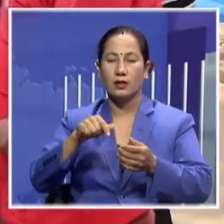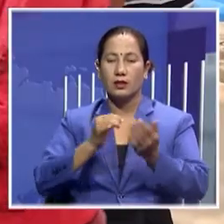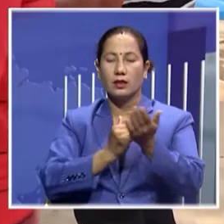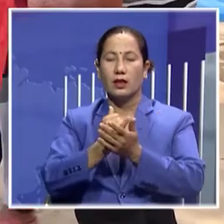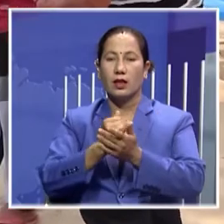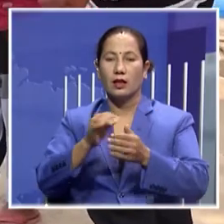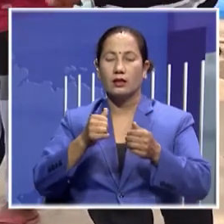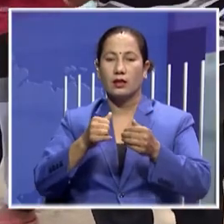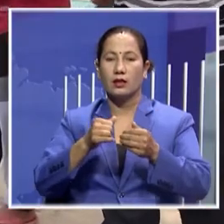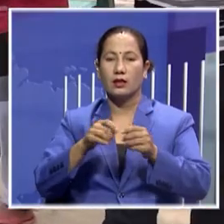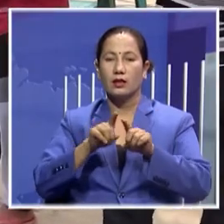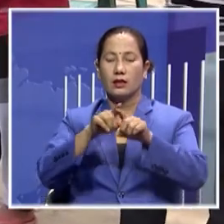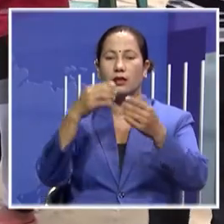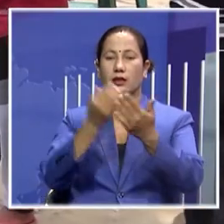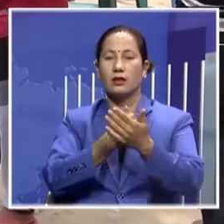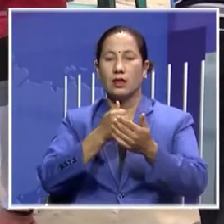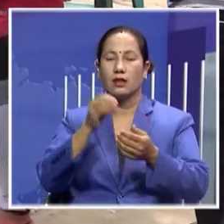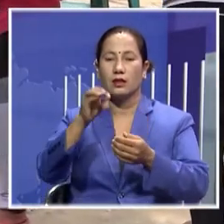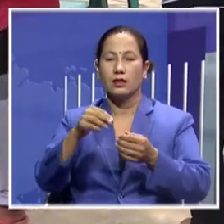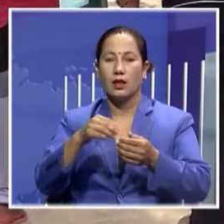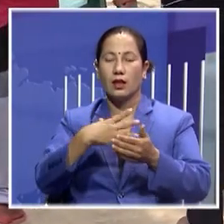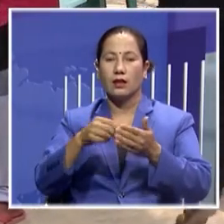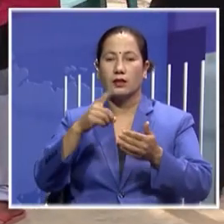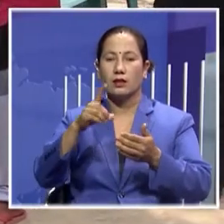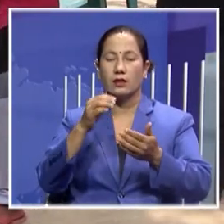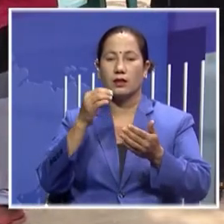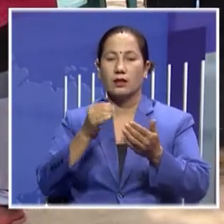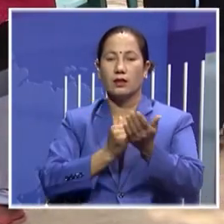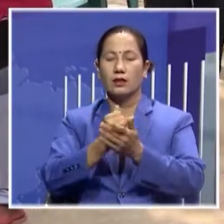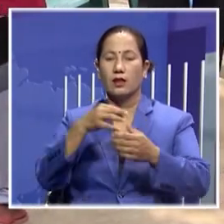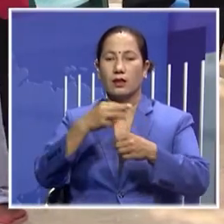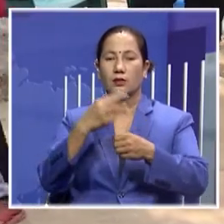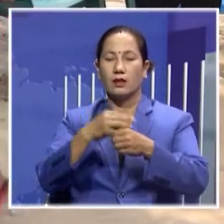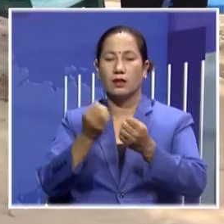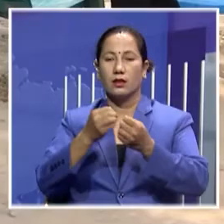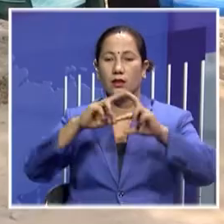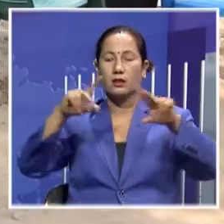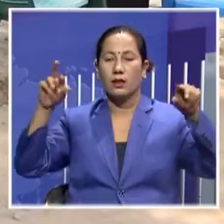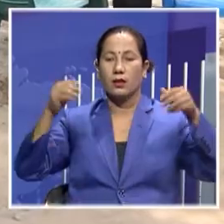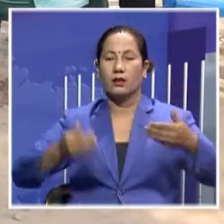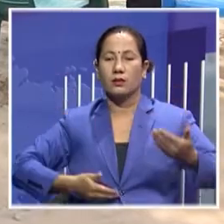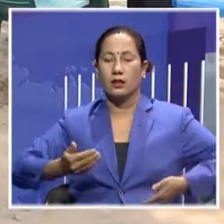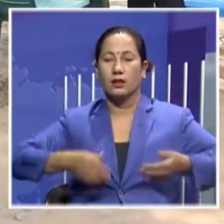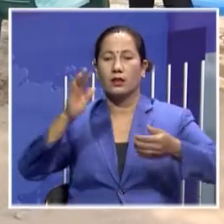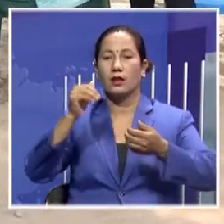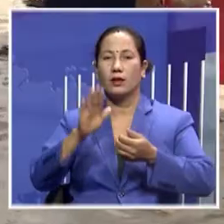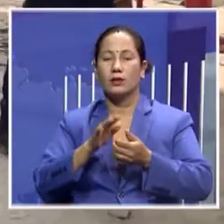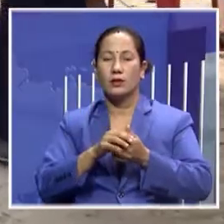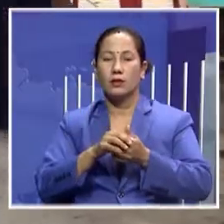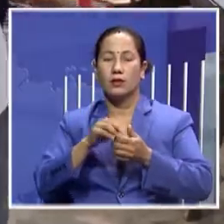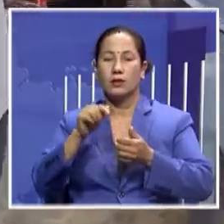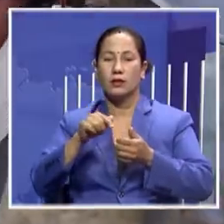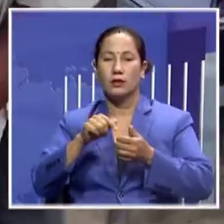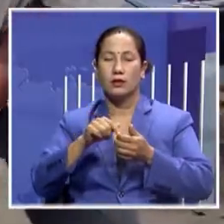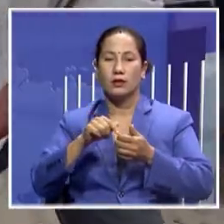गरेर सहकारी संस्थाले लगानी लगाउने र तिनै किसानले उत्पादन गरेका सामग्रीको बजारीकरण गर्दै आएको छ। यसरी